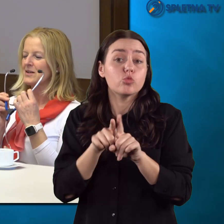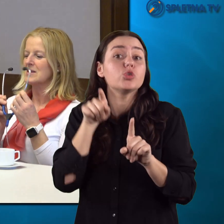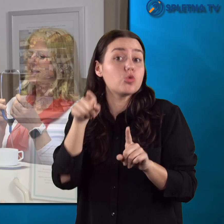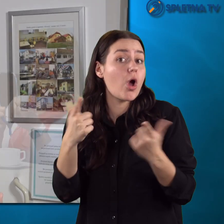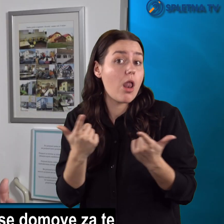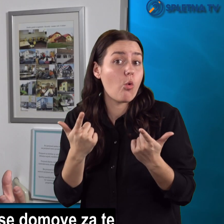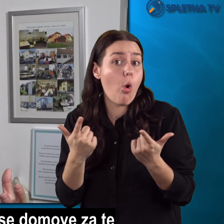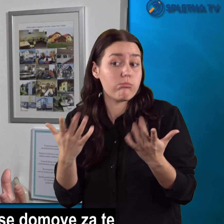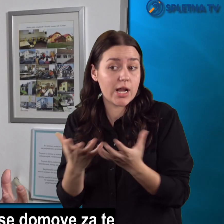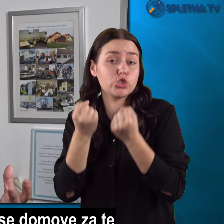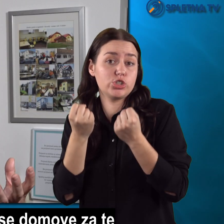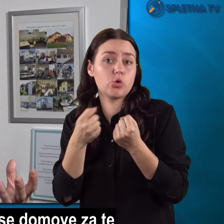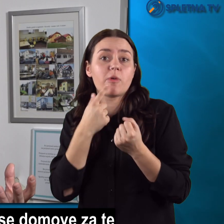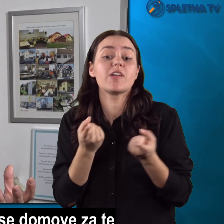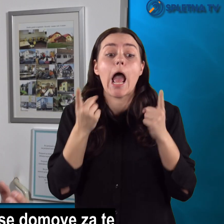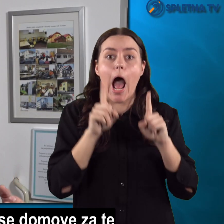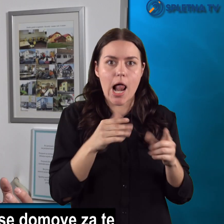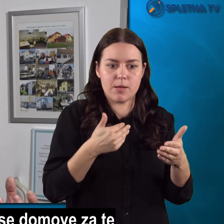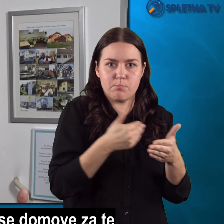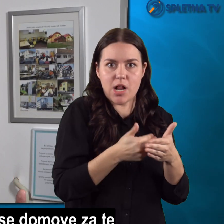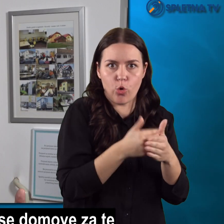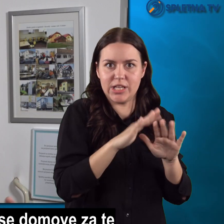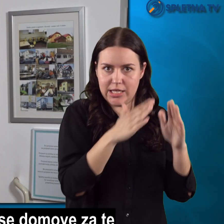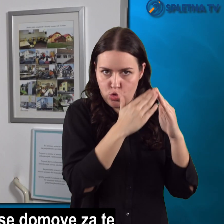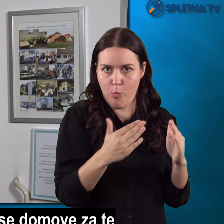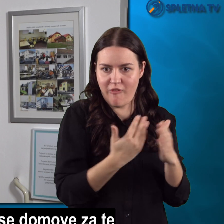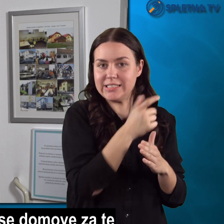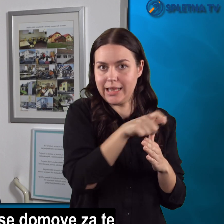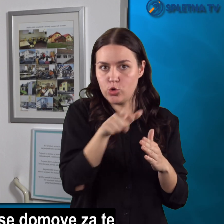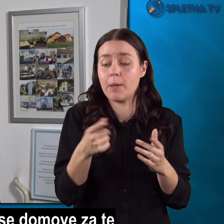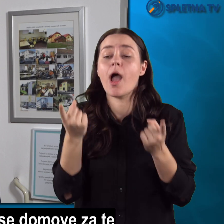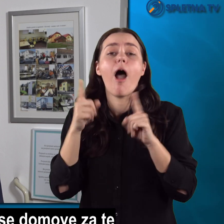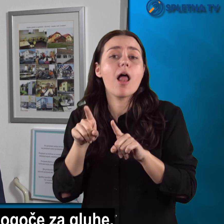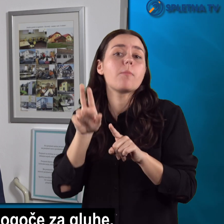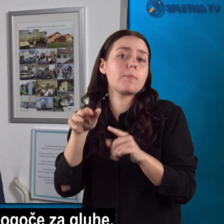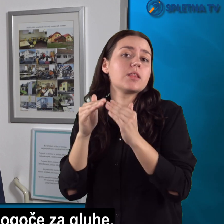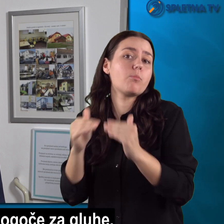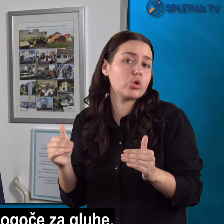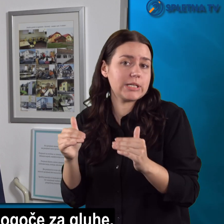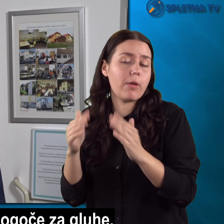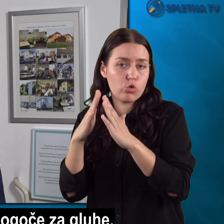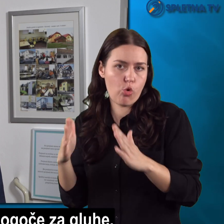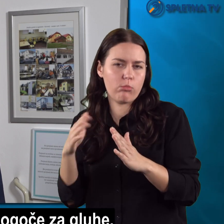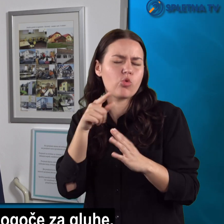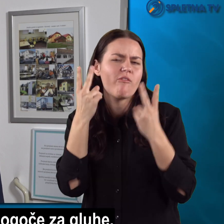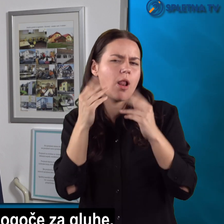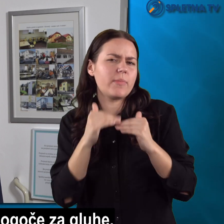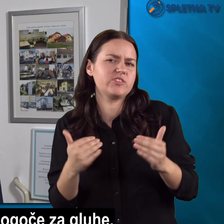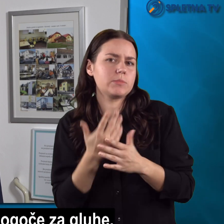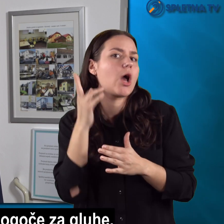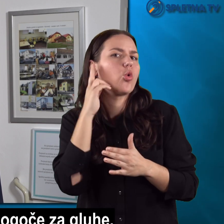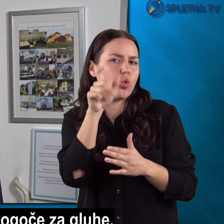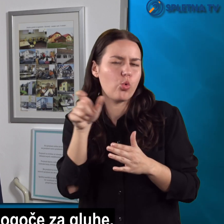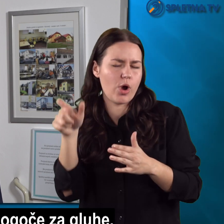to je lahko rešitev, torej ali prilagoditi vse domove za te osebe ali pa imeti nek poseben dom. Predvsem to velja mogoče za gluhe, ki